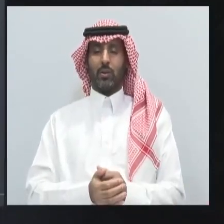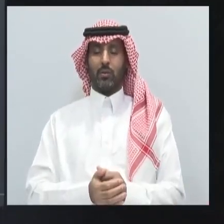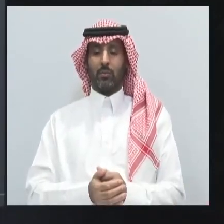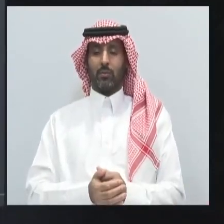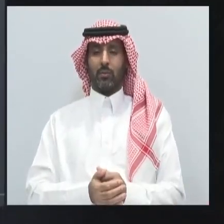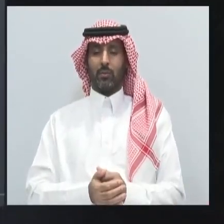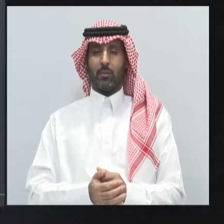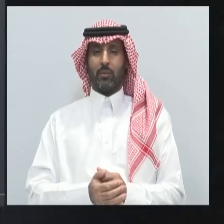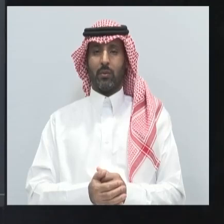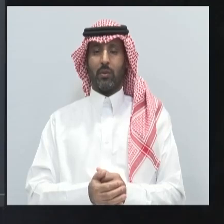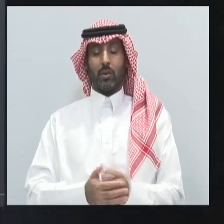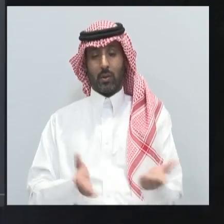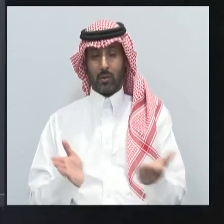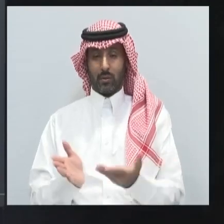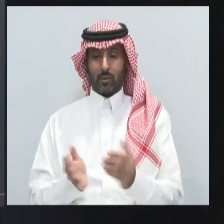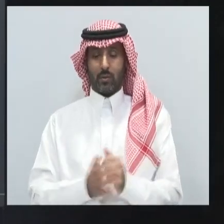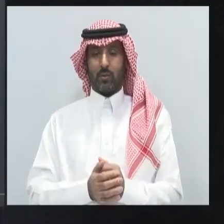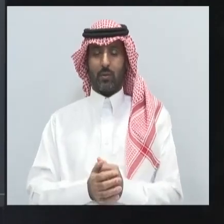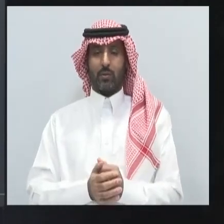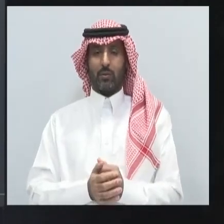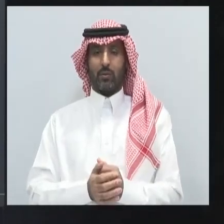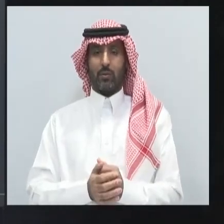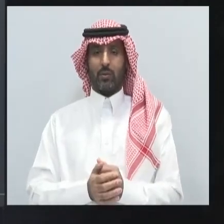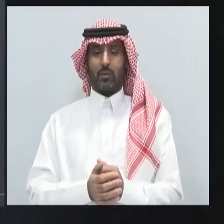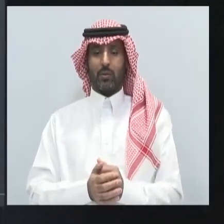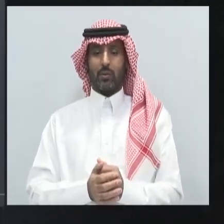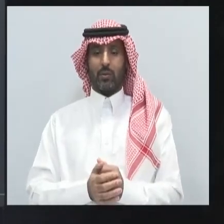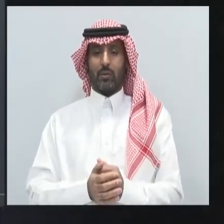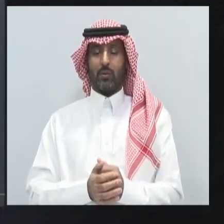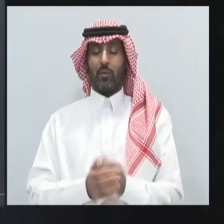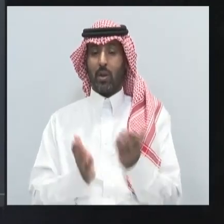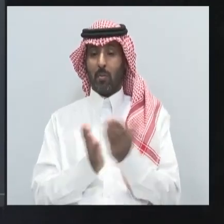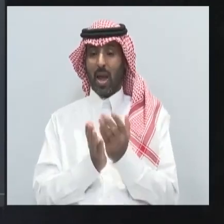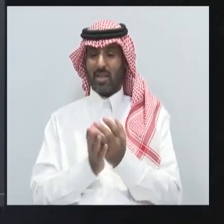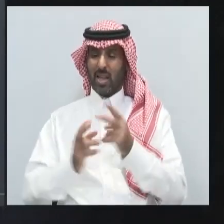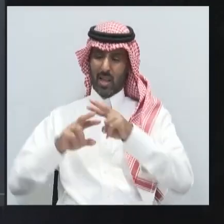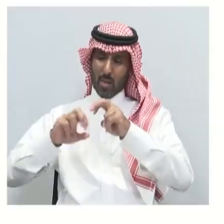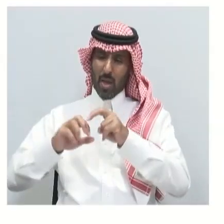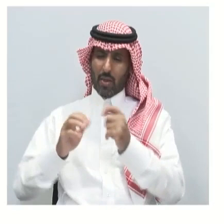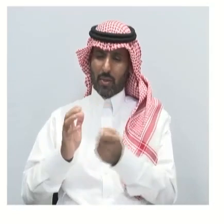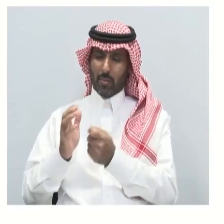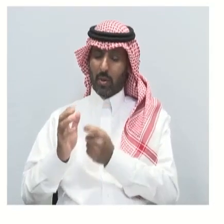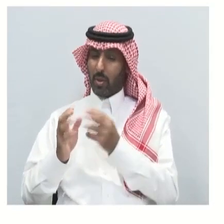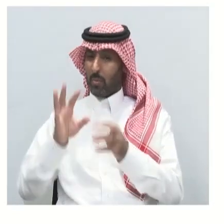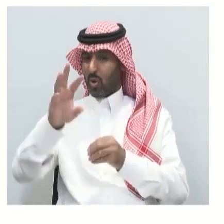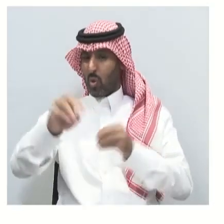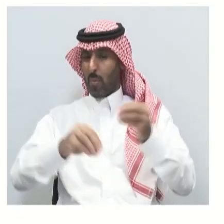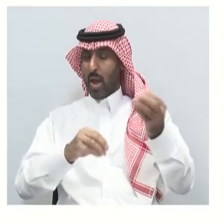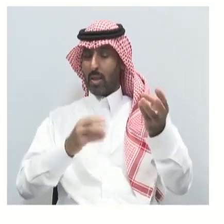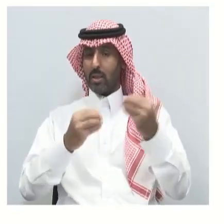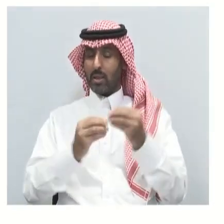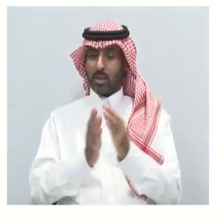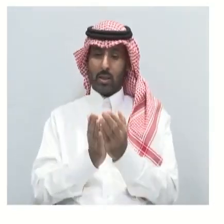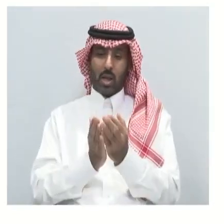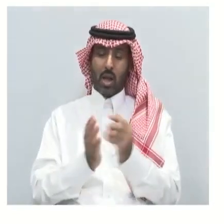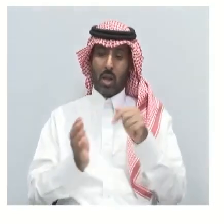وسلم اجمعين حياكم الله اخواني واخواتي الطلاب في ماده البحث ومصادر المعلومات اليوم باذن